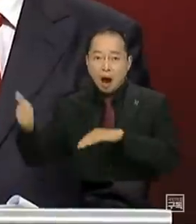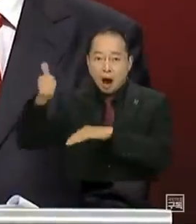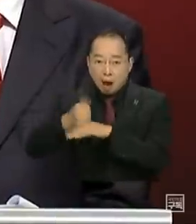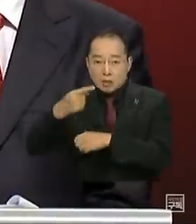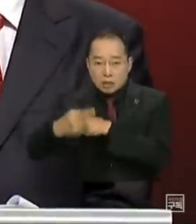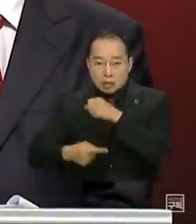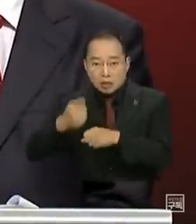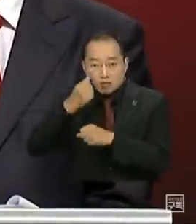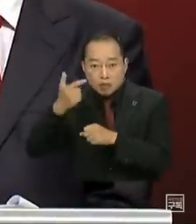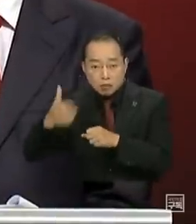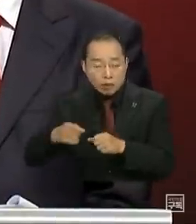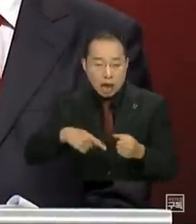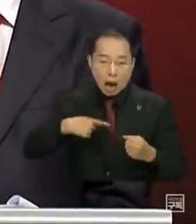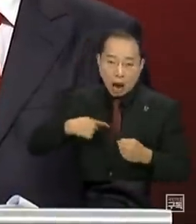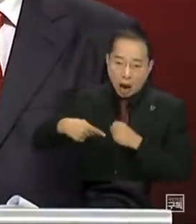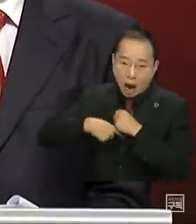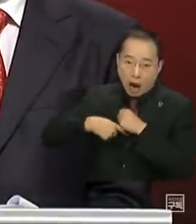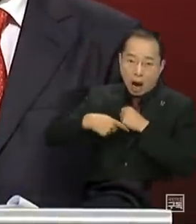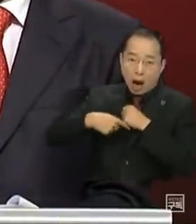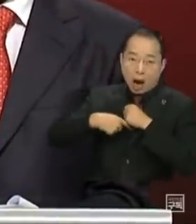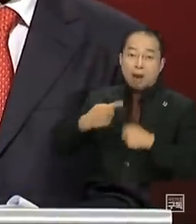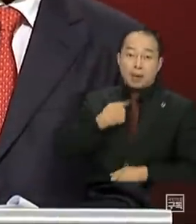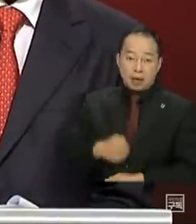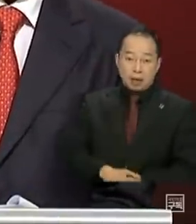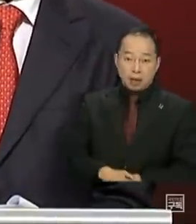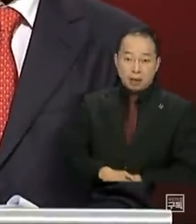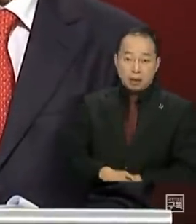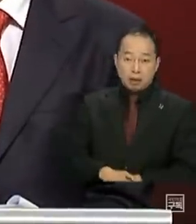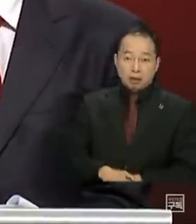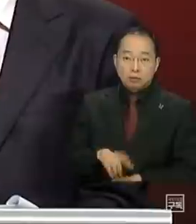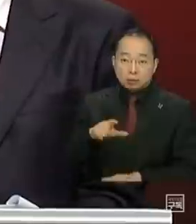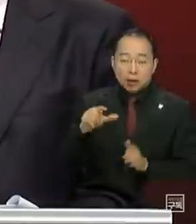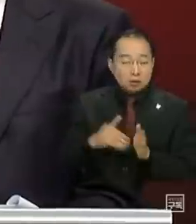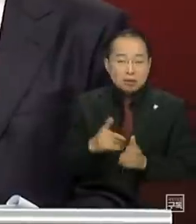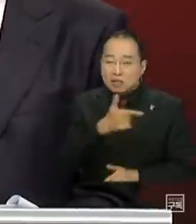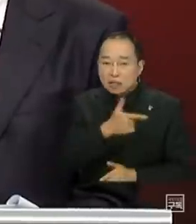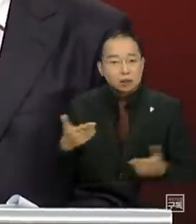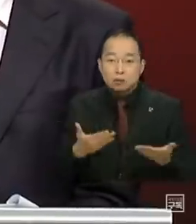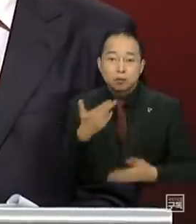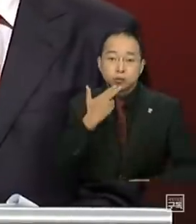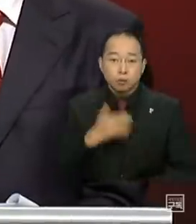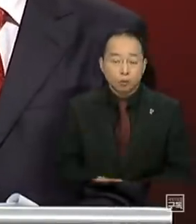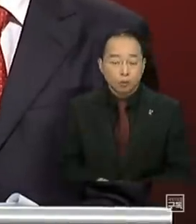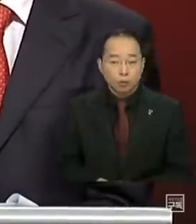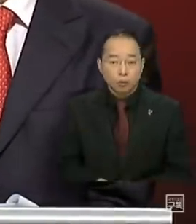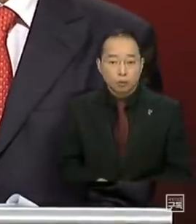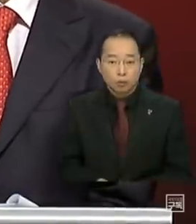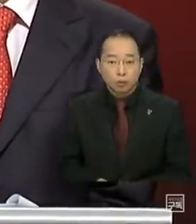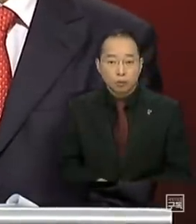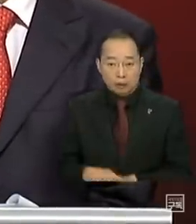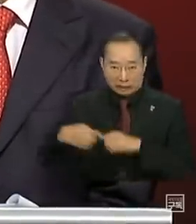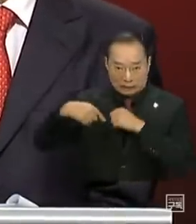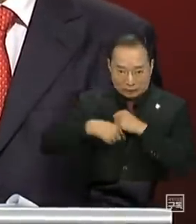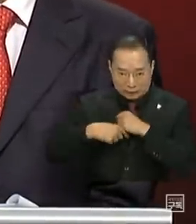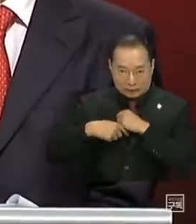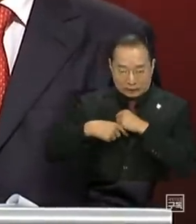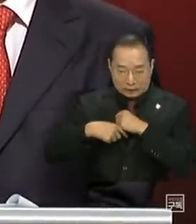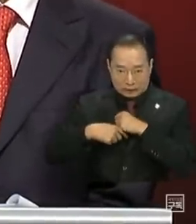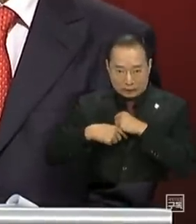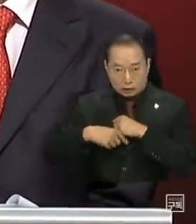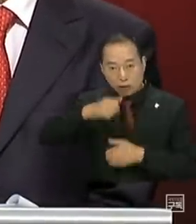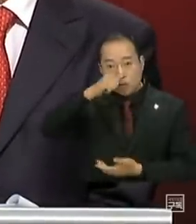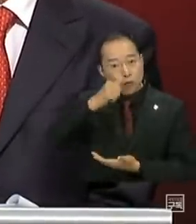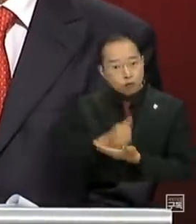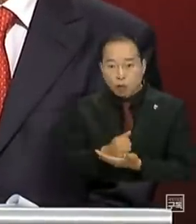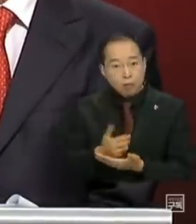동안 조사를 받아봤거든요. 그런데 그때까지 큰 일이 없었던 거 보면 우선 저는 이제